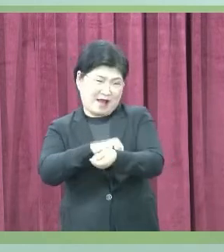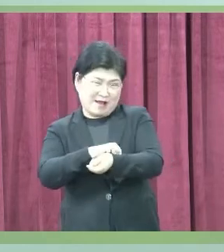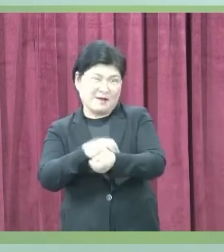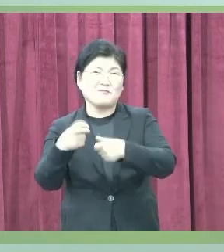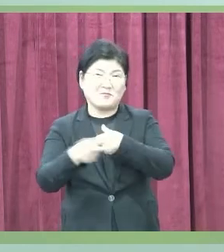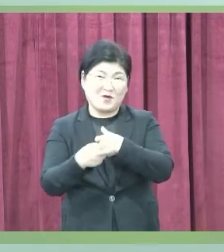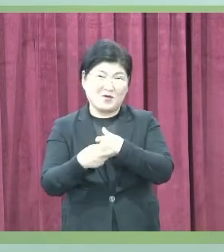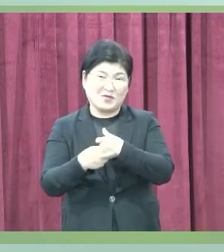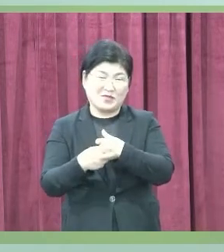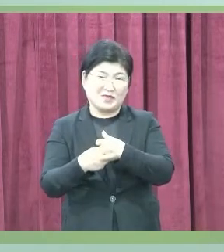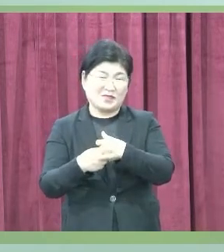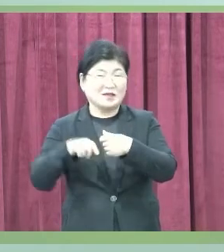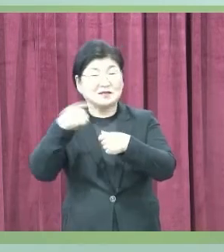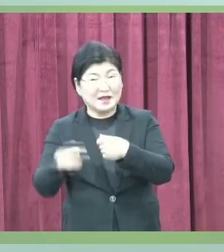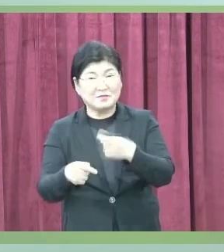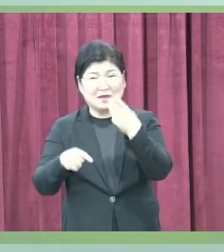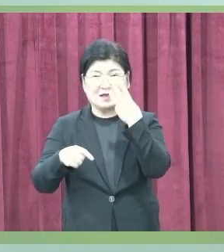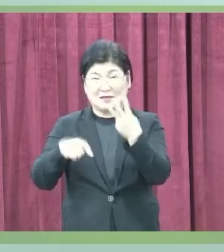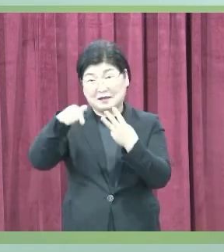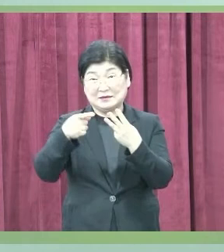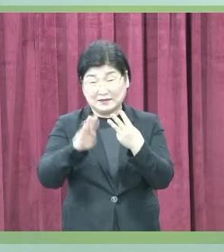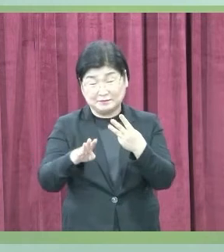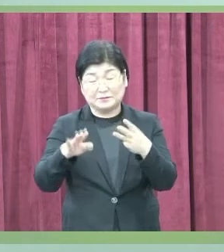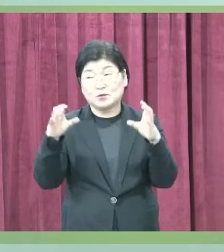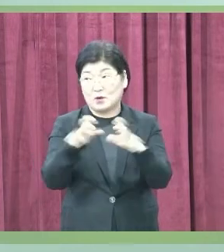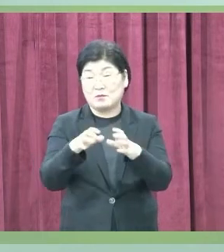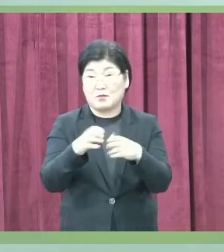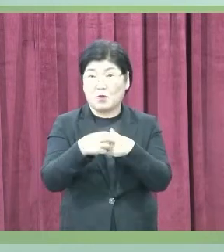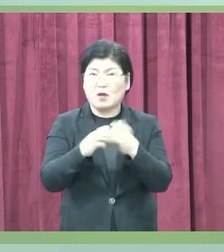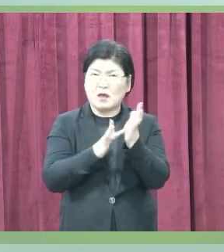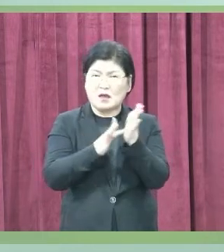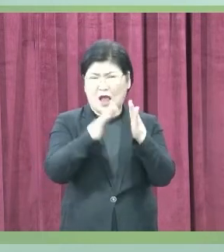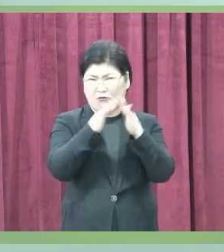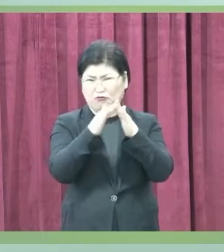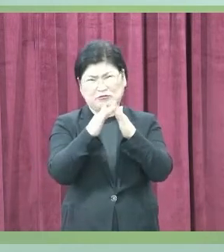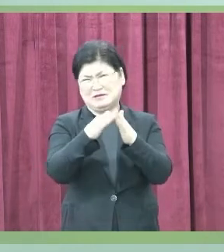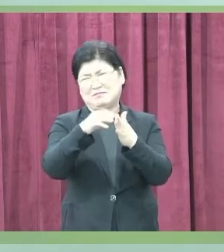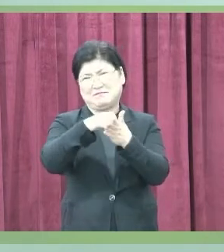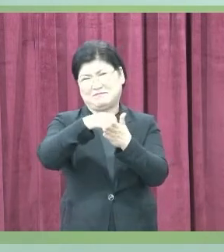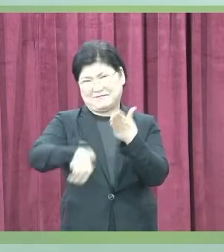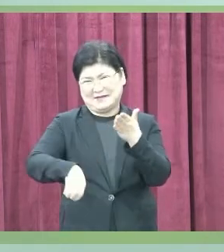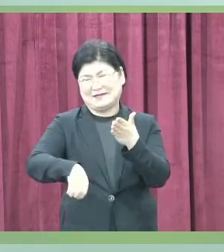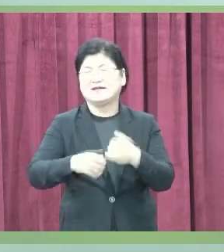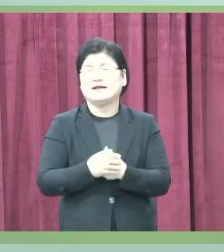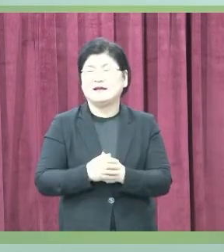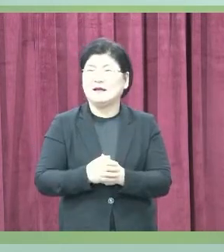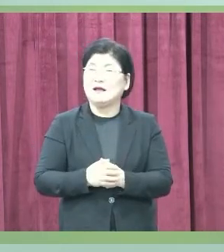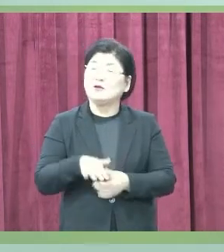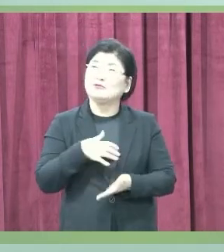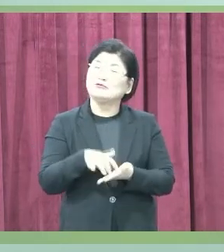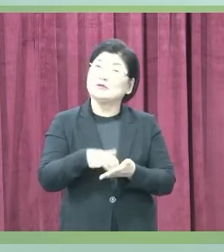다음에 상급종합병원이에요. 근데 제가 지금 여기서 약국은 뺐습니다. 예, 약국은 뺐고요. 그 다음에 전체